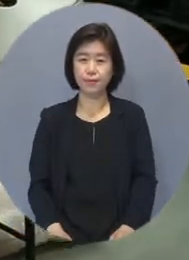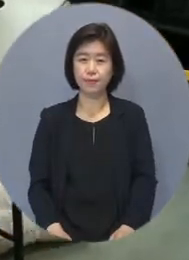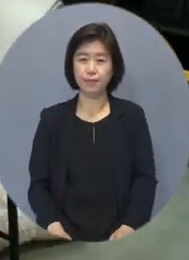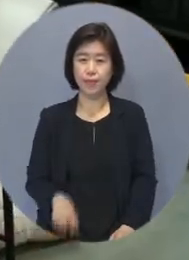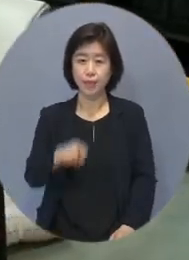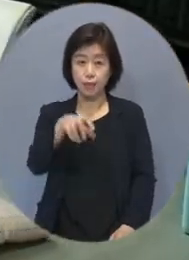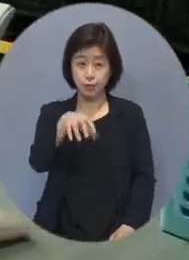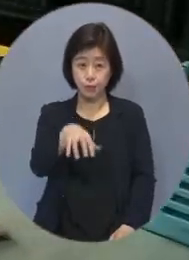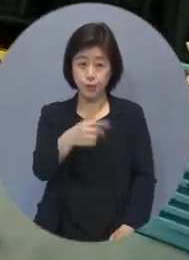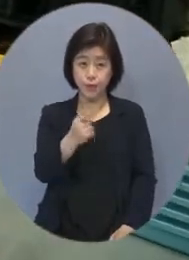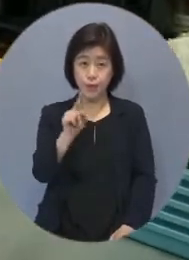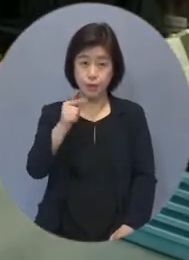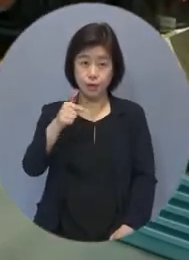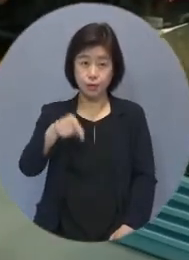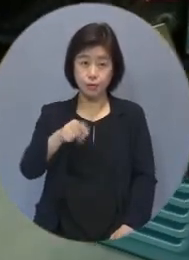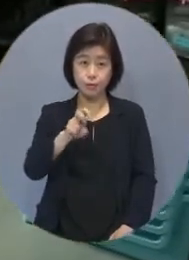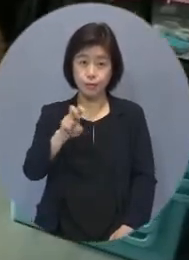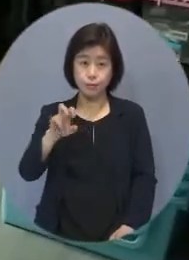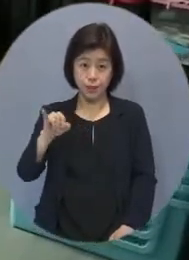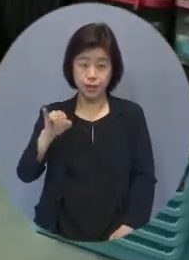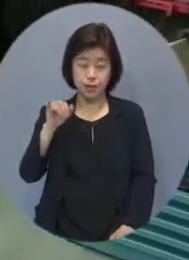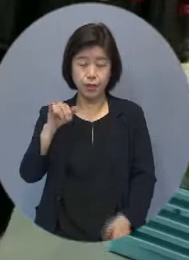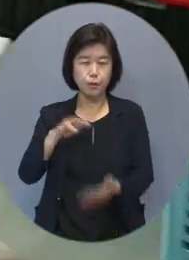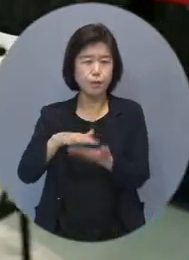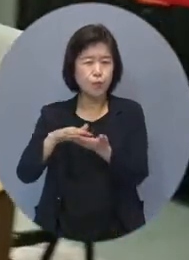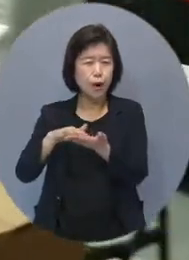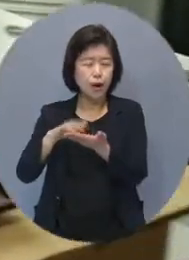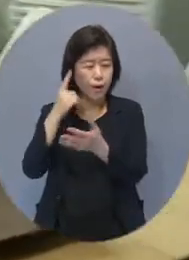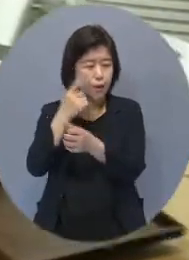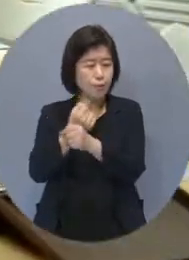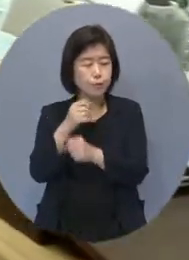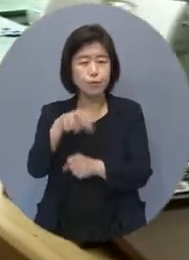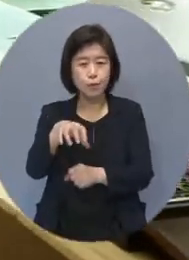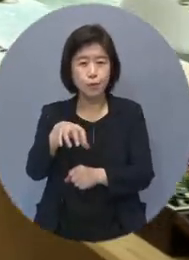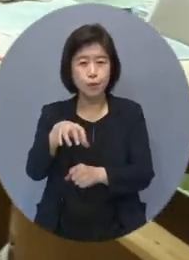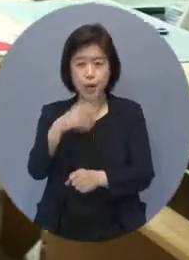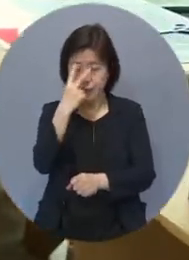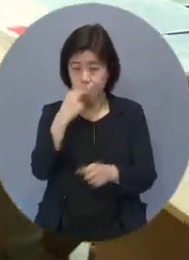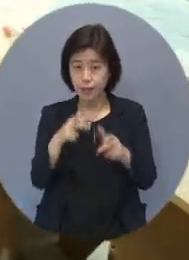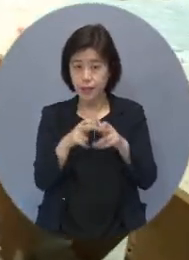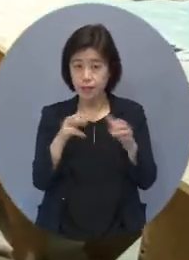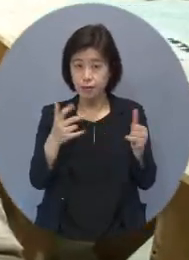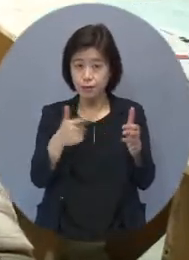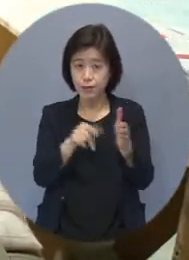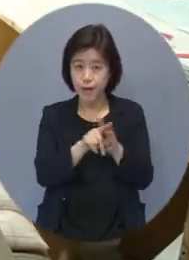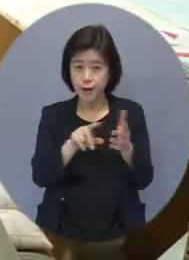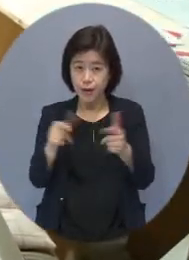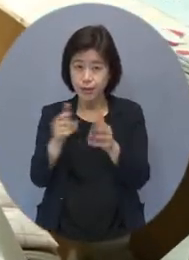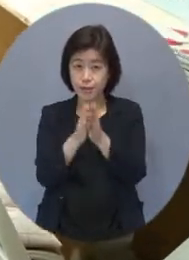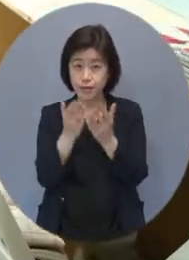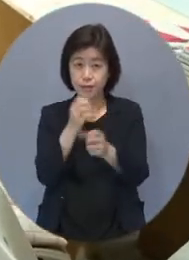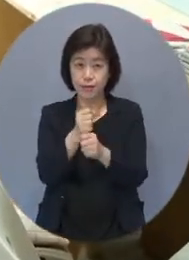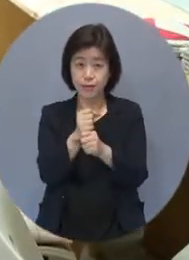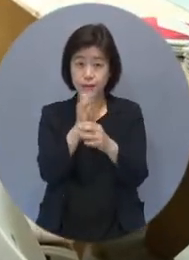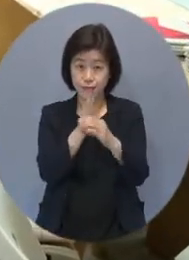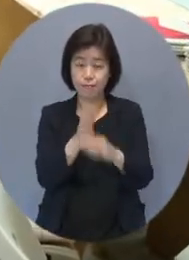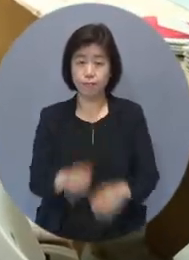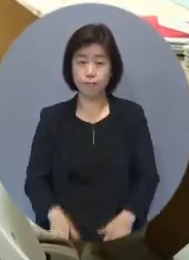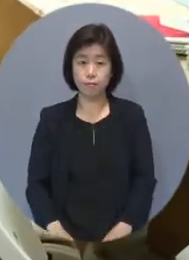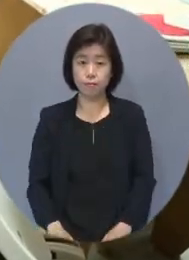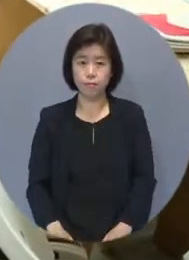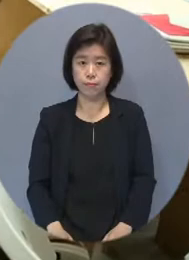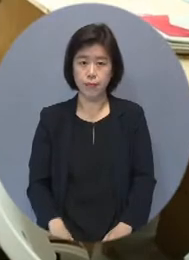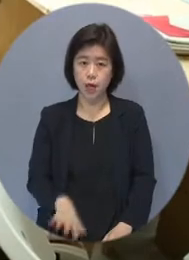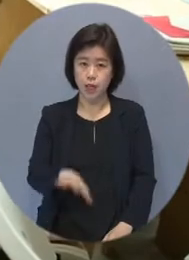이곳 나눔이 촉각연구소에서는 시각장애인들을 위한 촉각책이 만들어지고 있는데요.